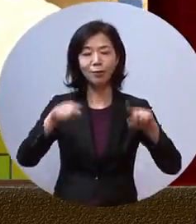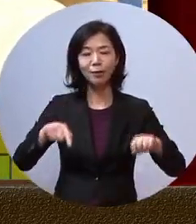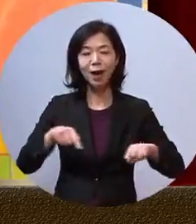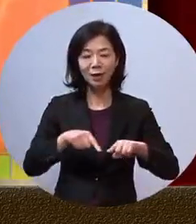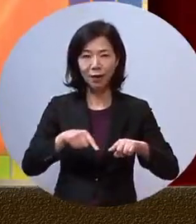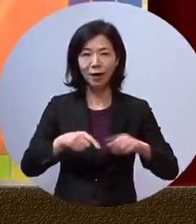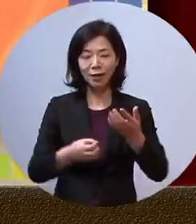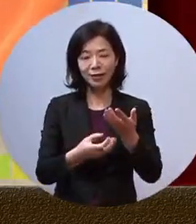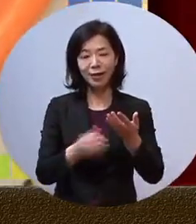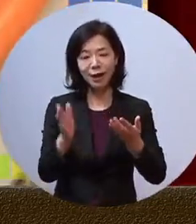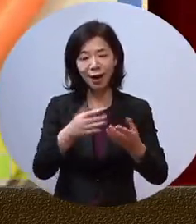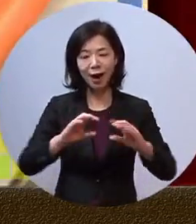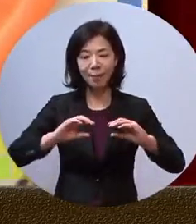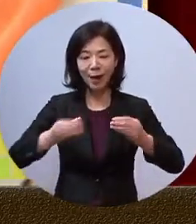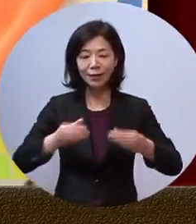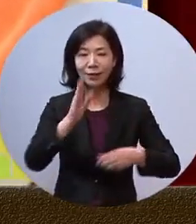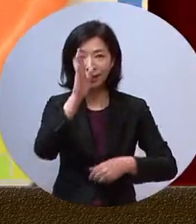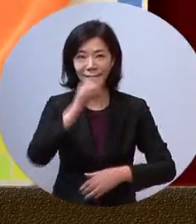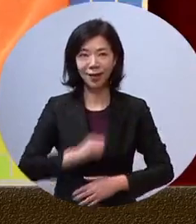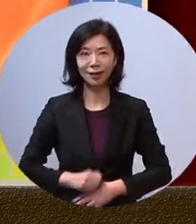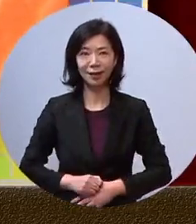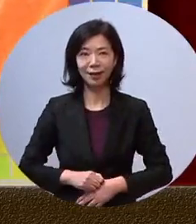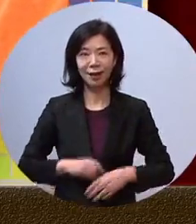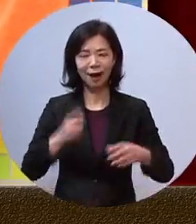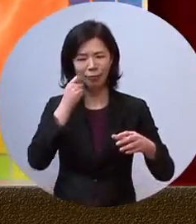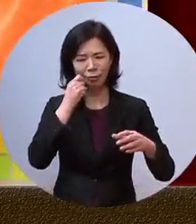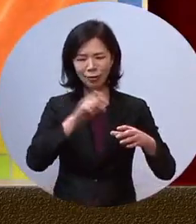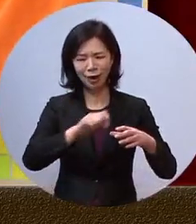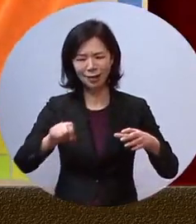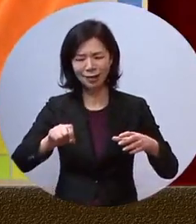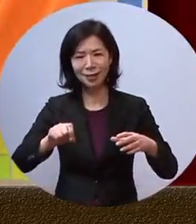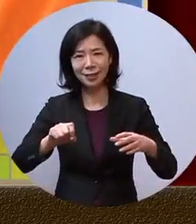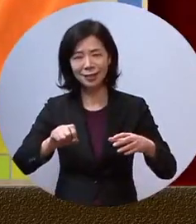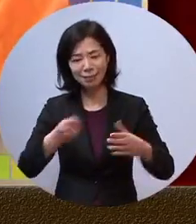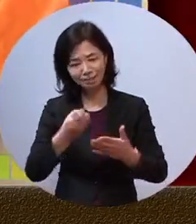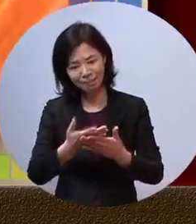げ。 懐かしくて、ああ切れちゃった